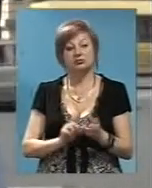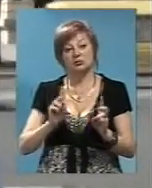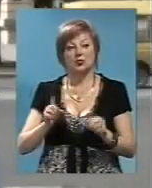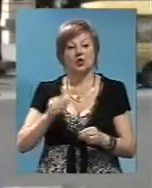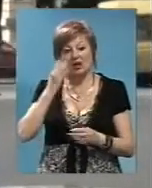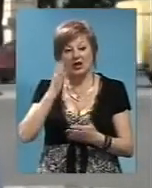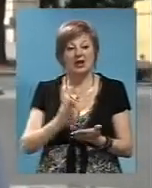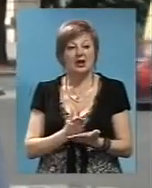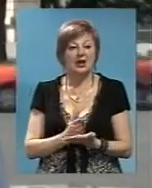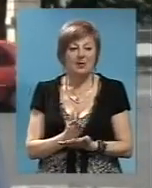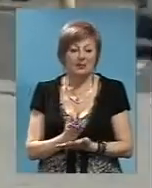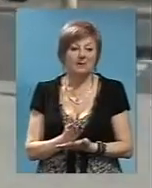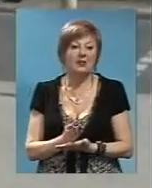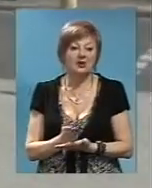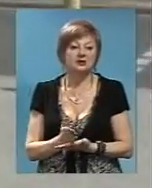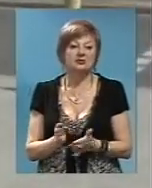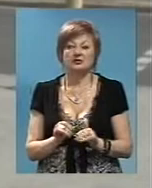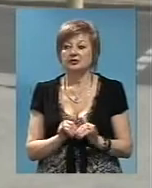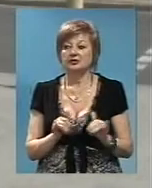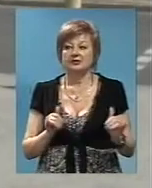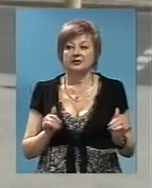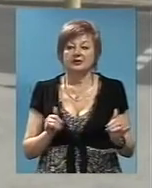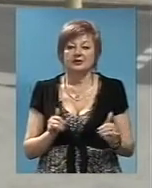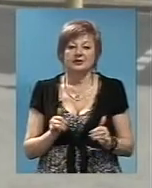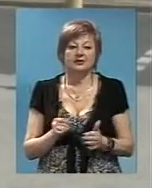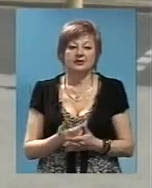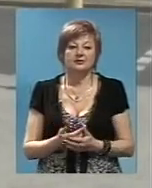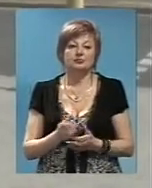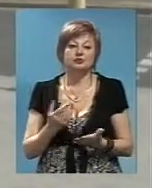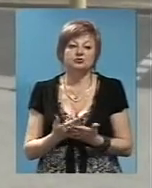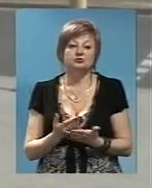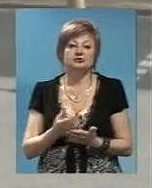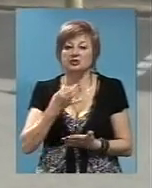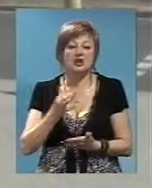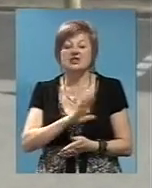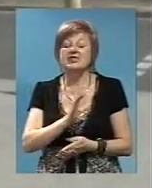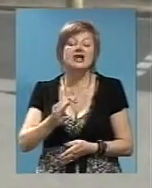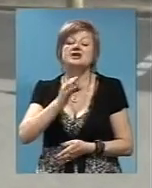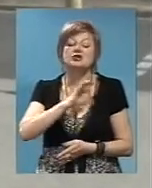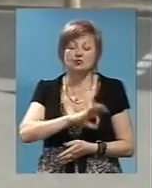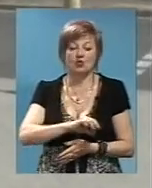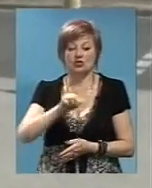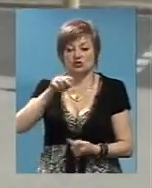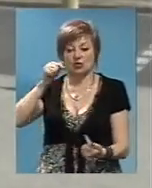в таких вопросах не сильно разбираюсь. Гроши, ну, скажем так, не використовують за призначенням.